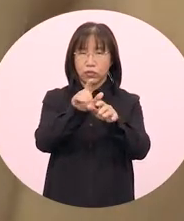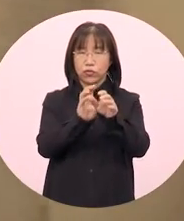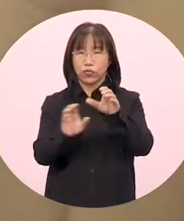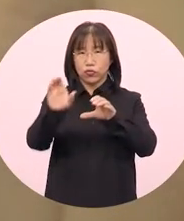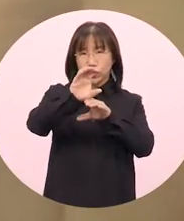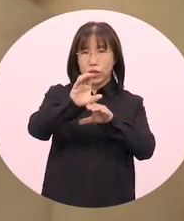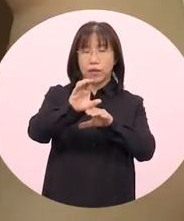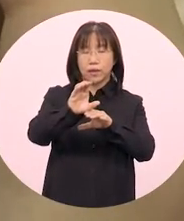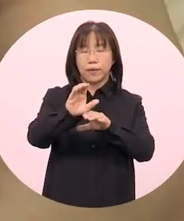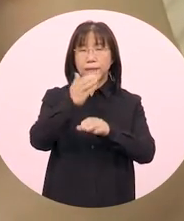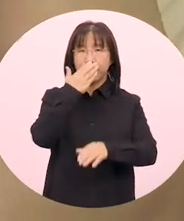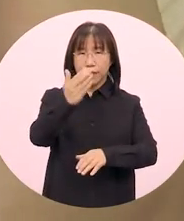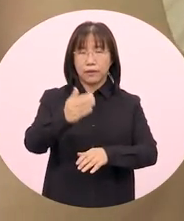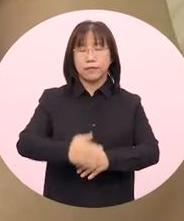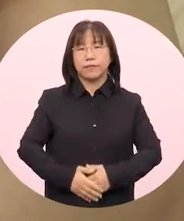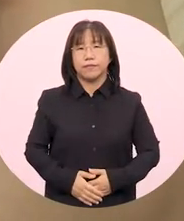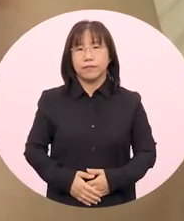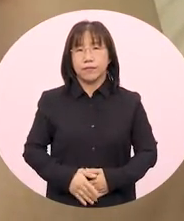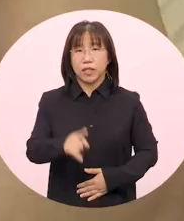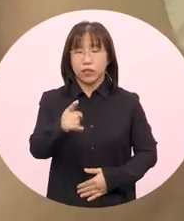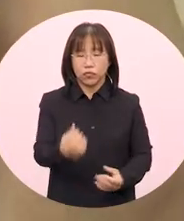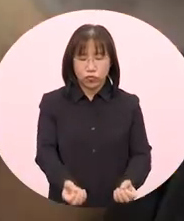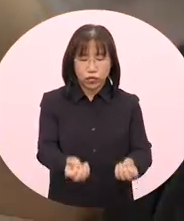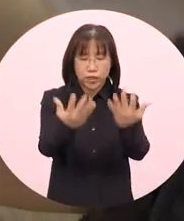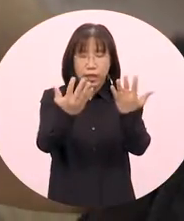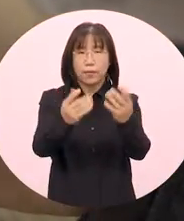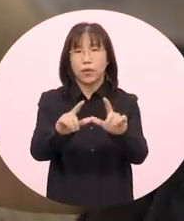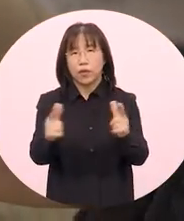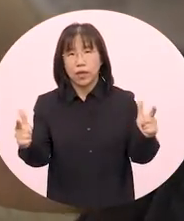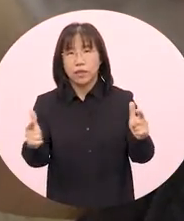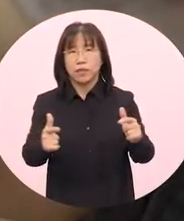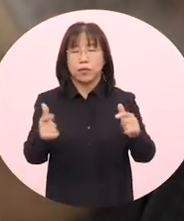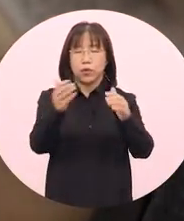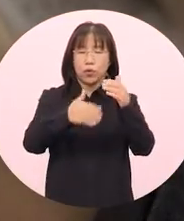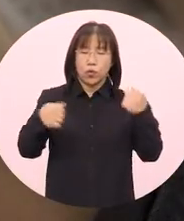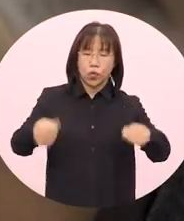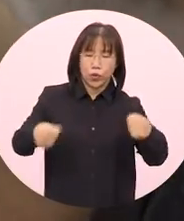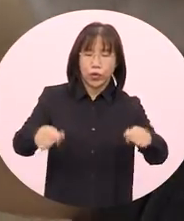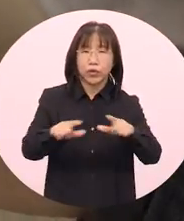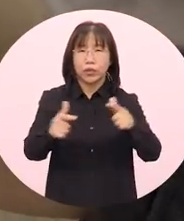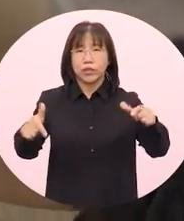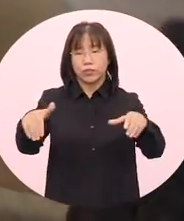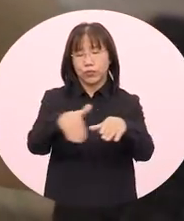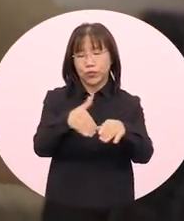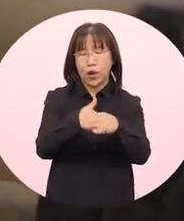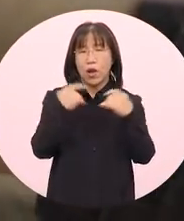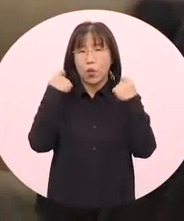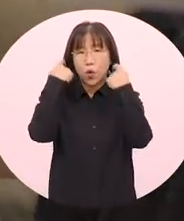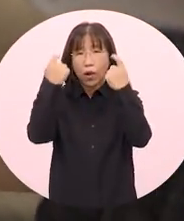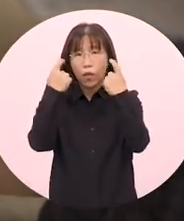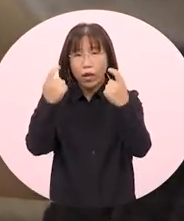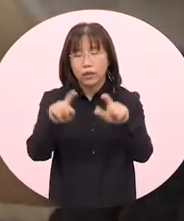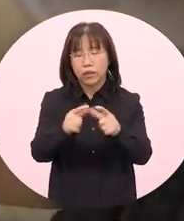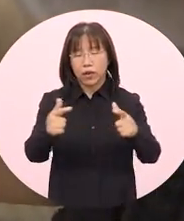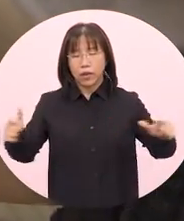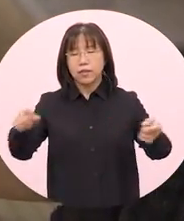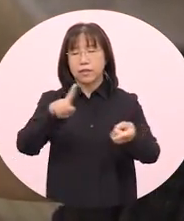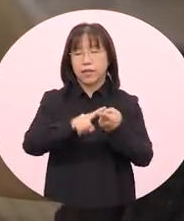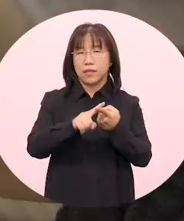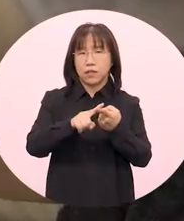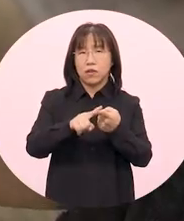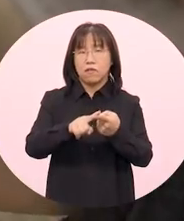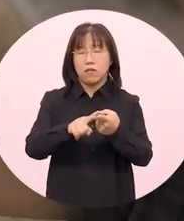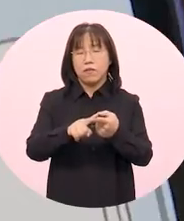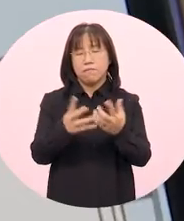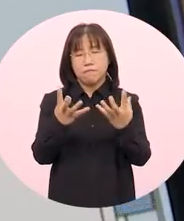됩니다. 채널에서는 동영상 이미지를 활용해 축제, 행사, 공연, 생활정보, 문화관광 등